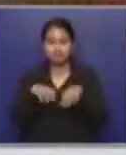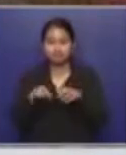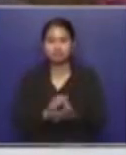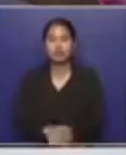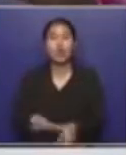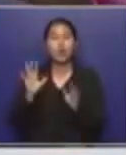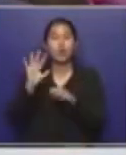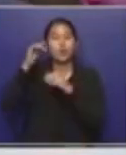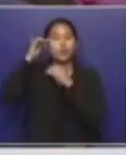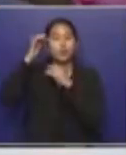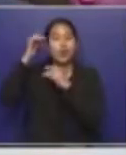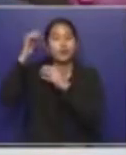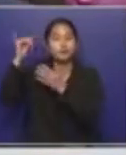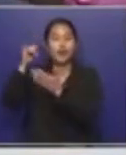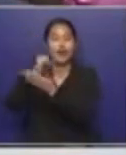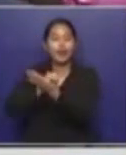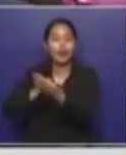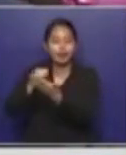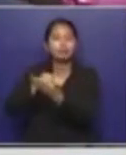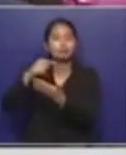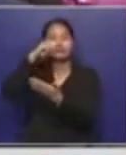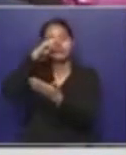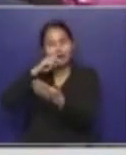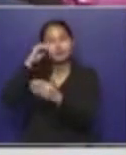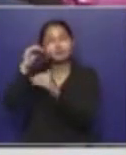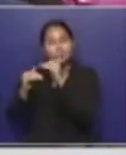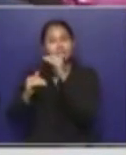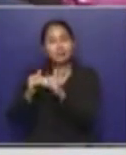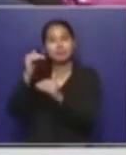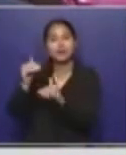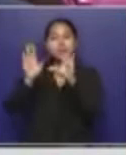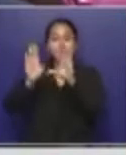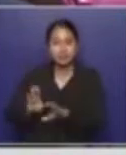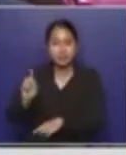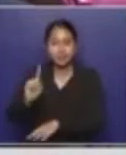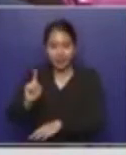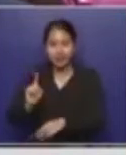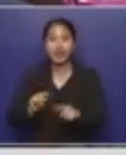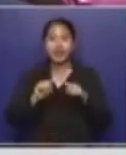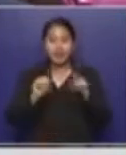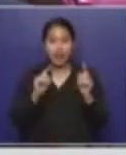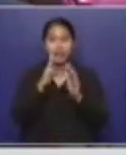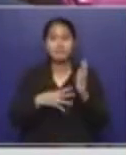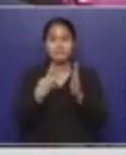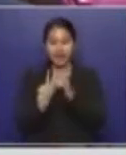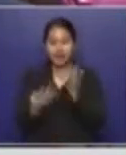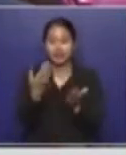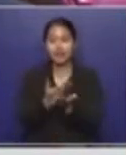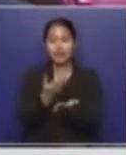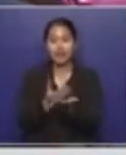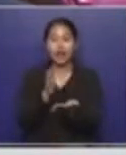ฝันนะครับว่าประเทศชาติจะต้องเดินไปในแบบใดแต่แผนงบประมาณพระราชบัญญัติประจ